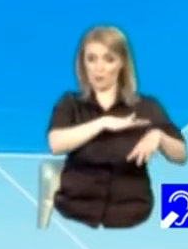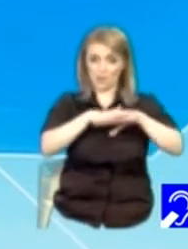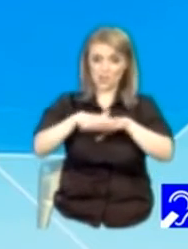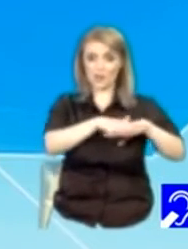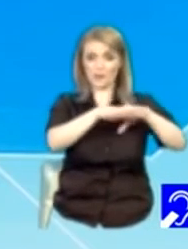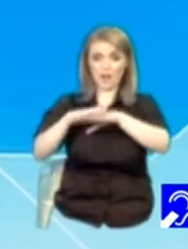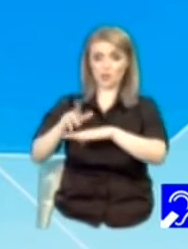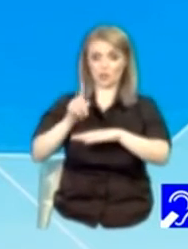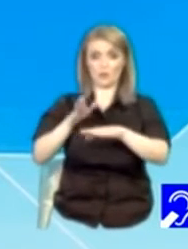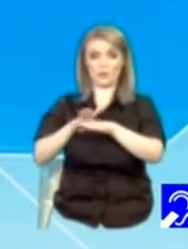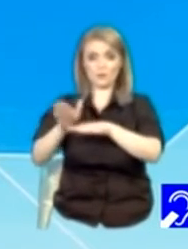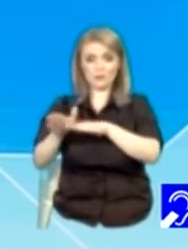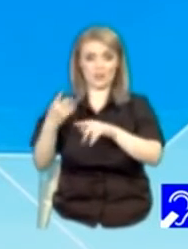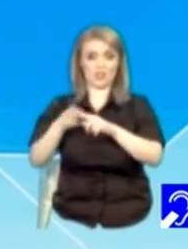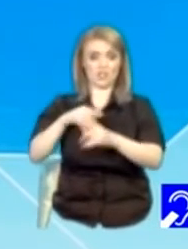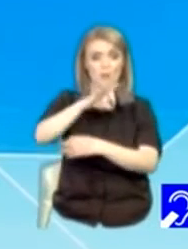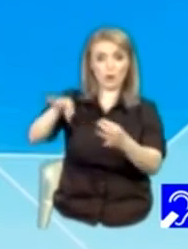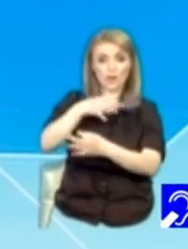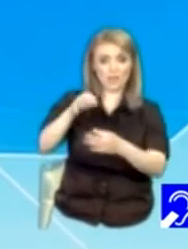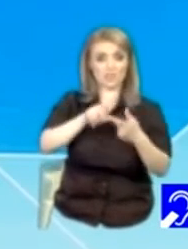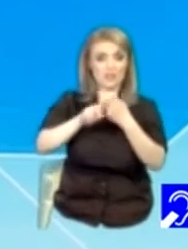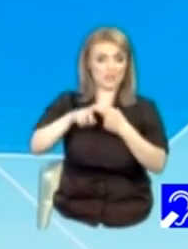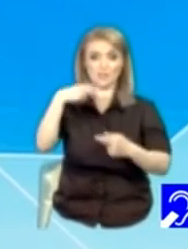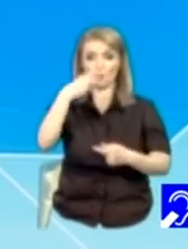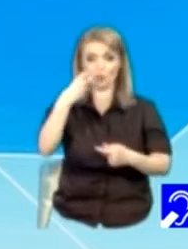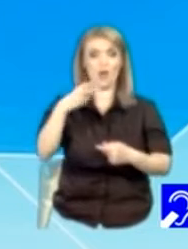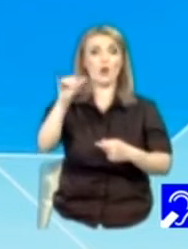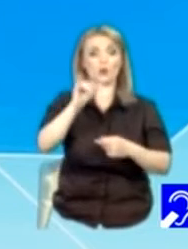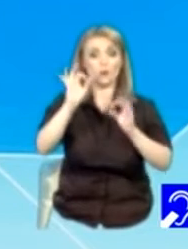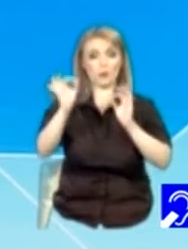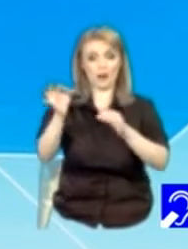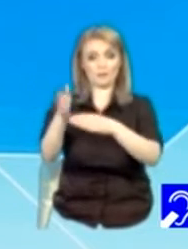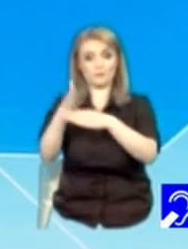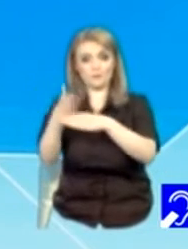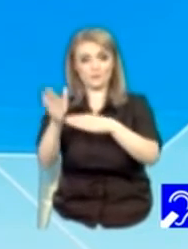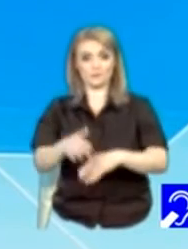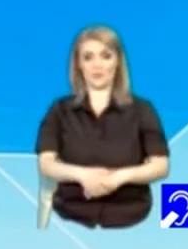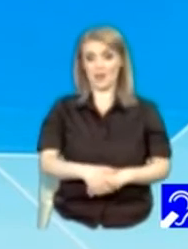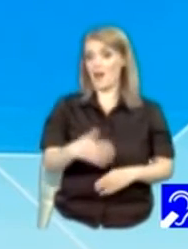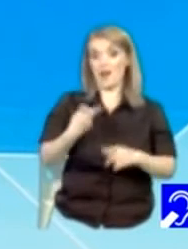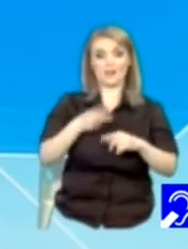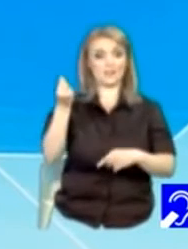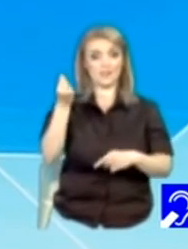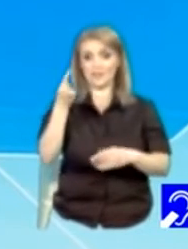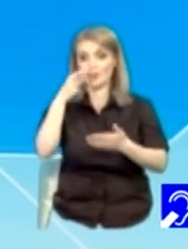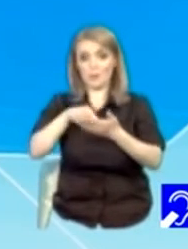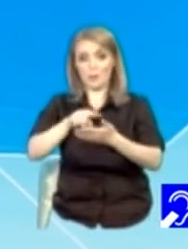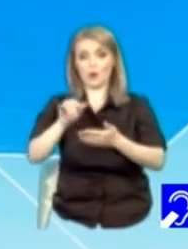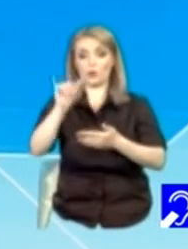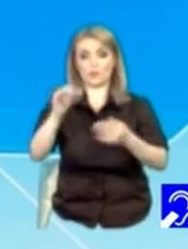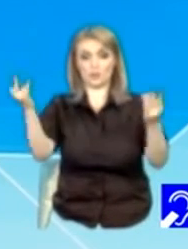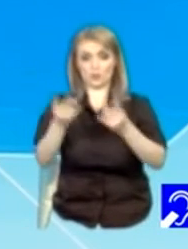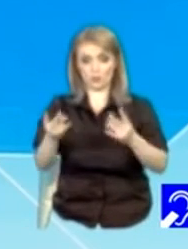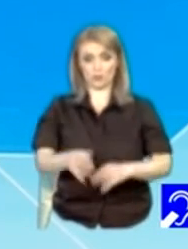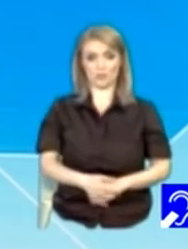fiind, sau proiectul fiind odată accesat inclusiv de administrațiile publice locale, n-au ajuns la destinație.